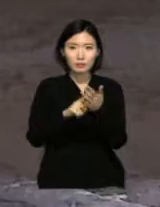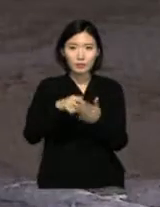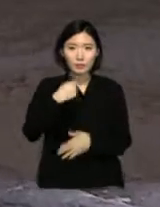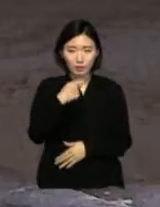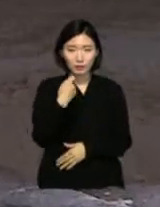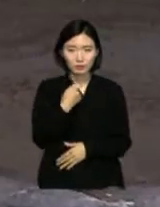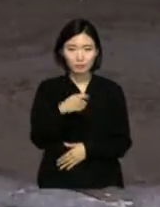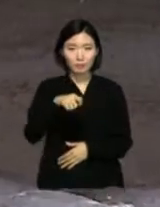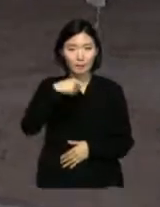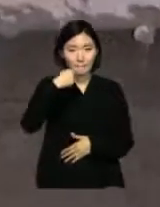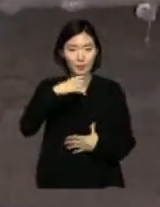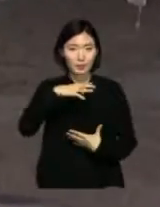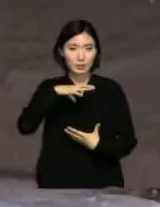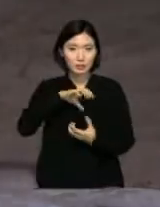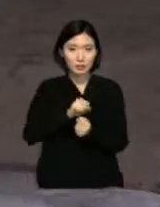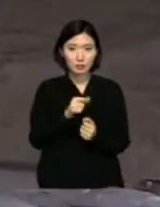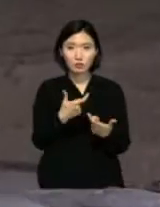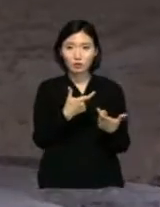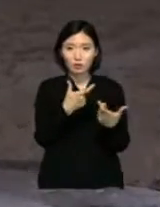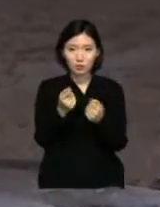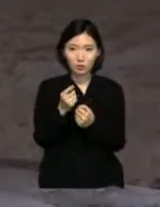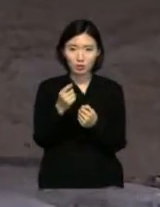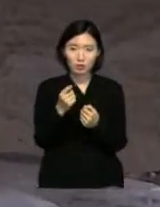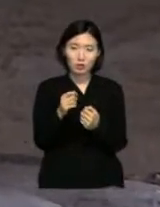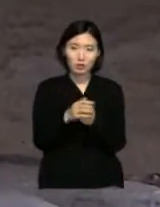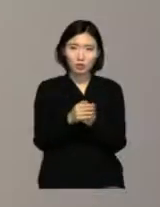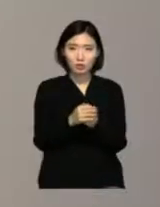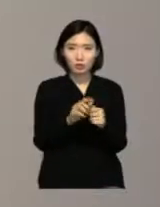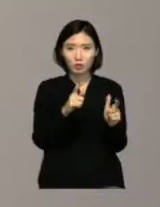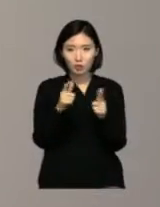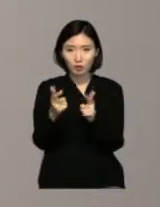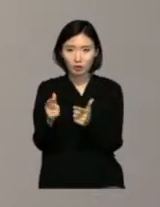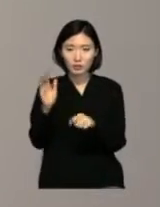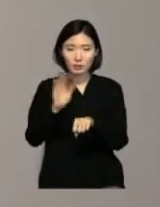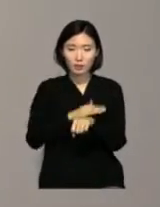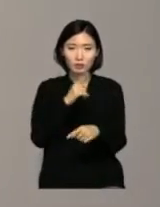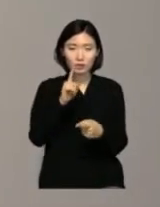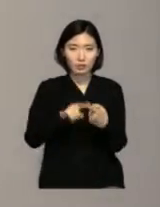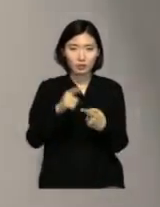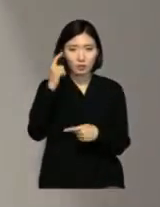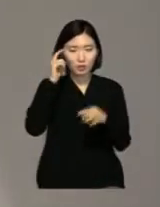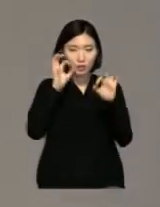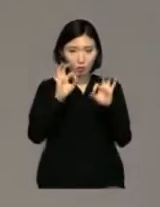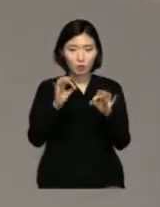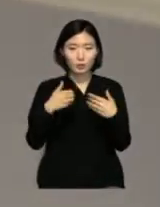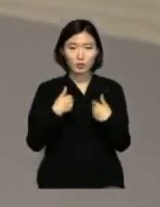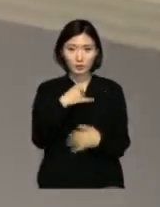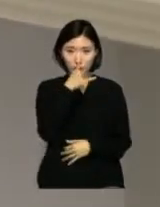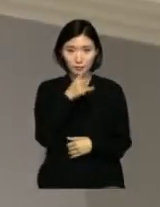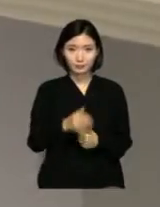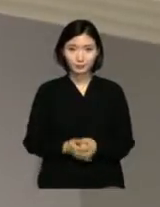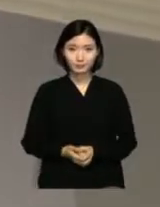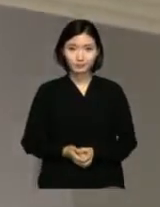체하듯 부실 시공과 관련한 지적들을 생각해 볼 때입니다. 설경이 케이블TV 박선호입니다.